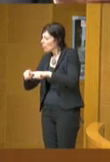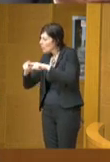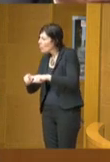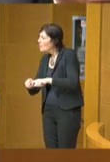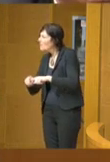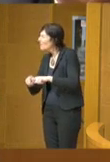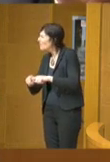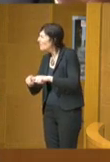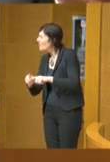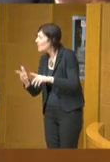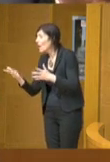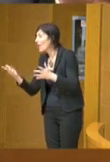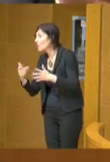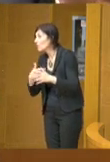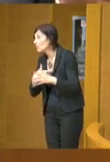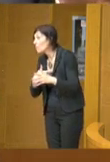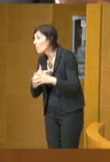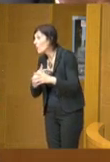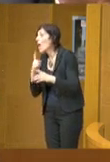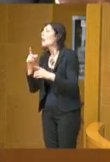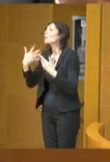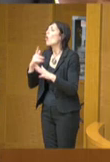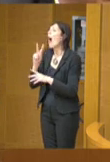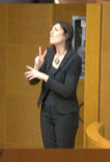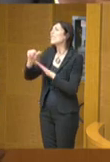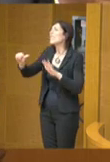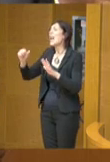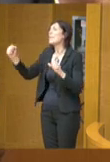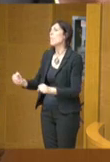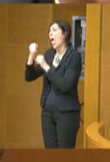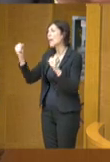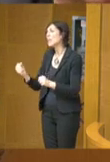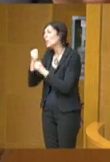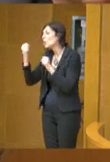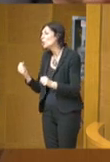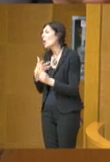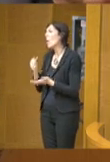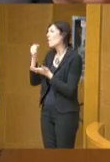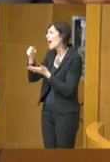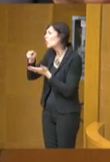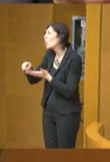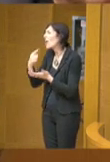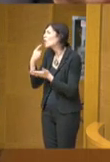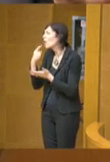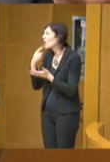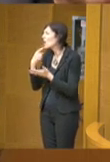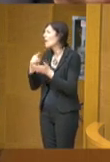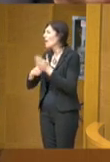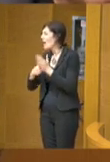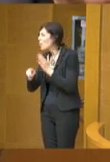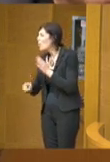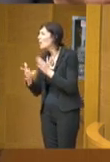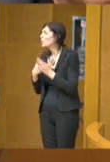manifestazione nazionale ed europea giunta alla 26esima edizione con l'alto patronato del Presidente della Repubblica e l'alto